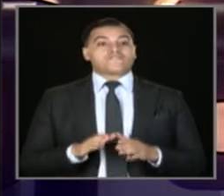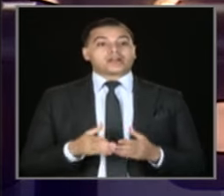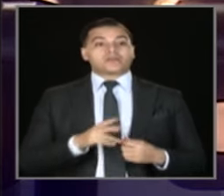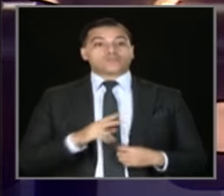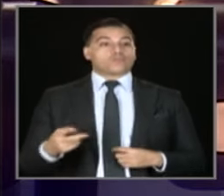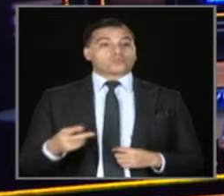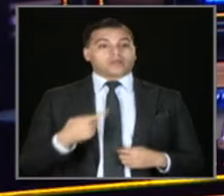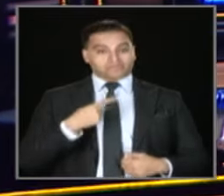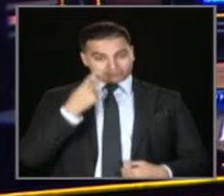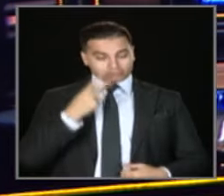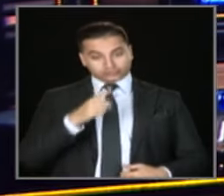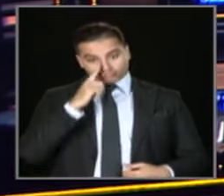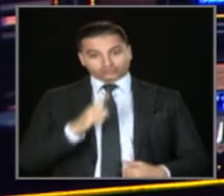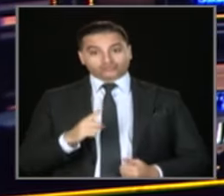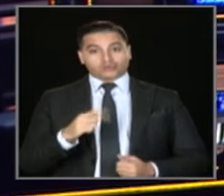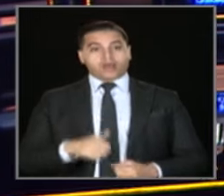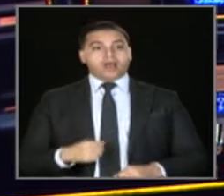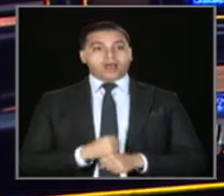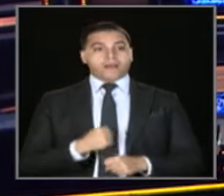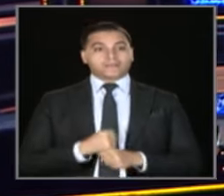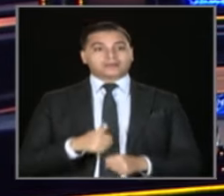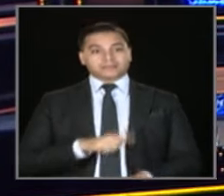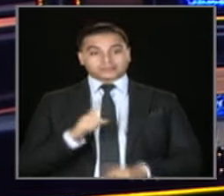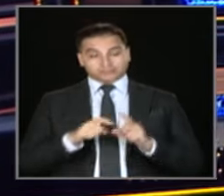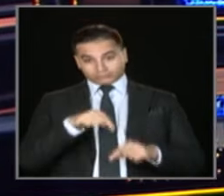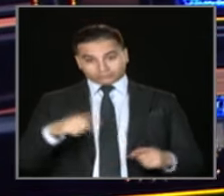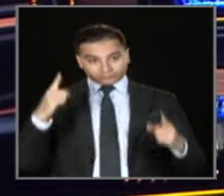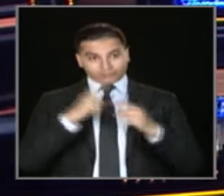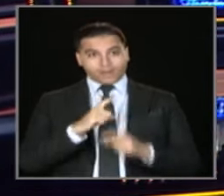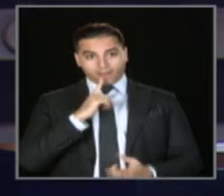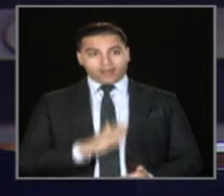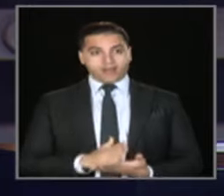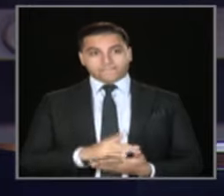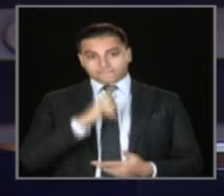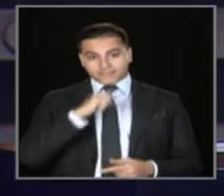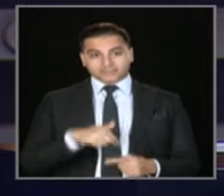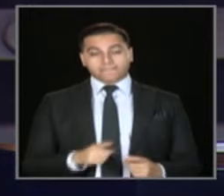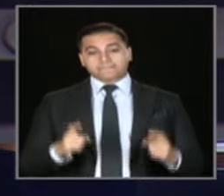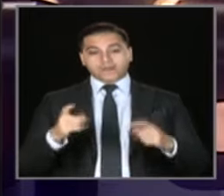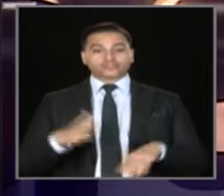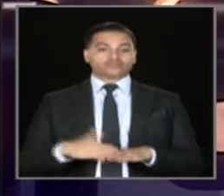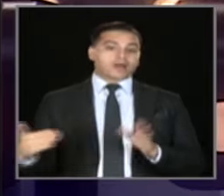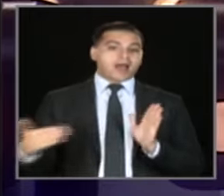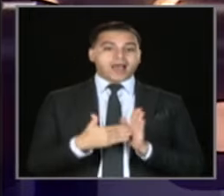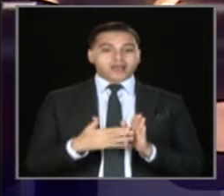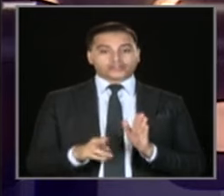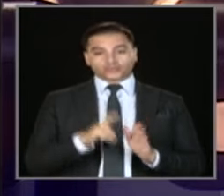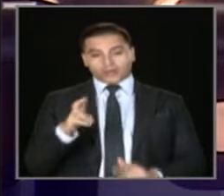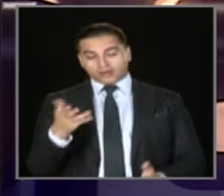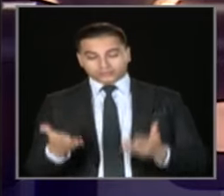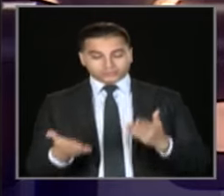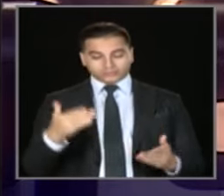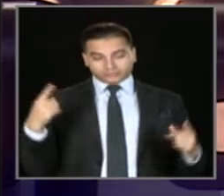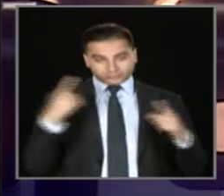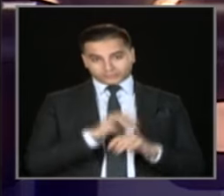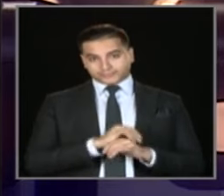بدا يقل جدا، فبالتالي الحالات بتبقى اصعب وامتع بصراحه. والماتشات بتنتهي على اخر سؤال. معظم الماتشات بتنتهي